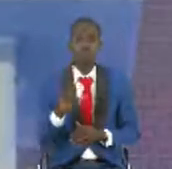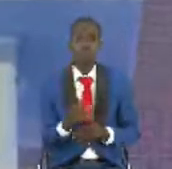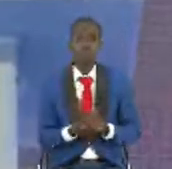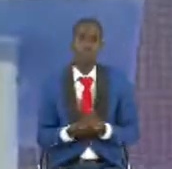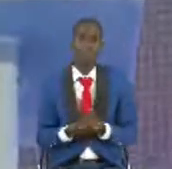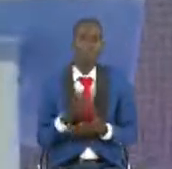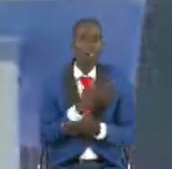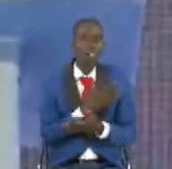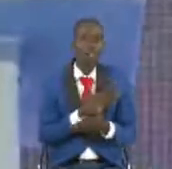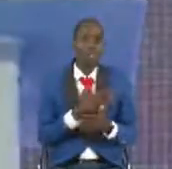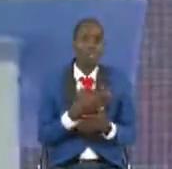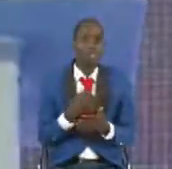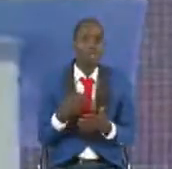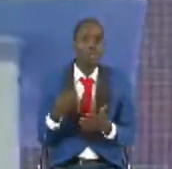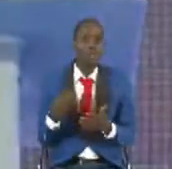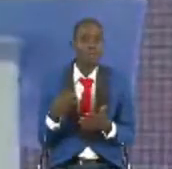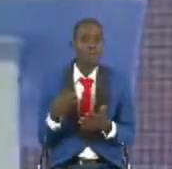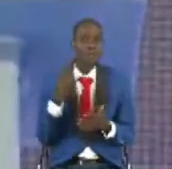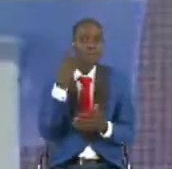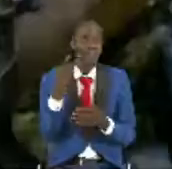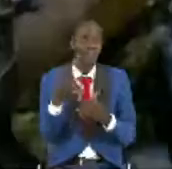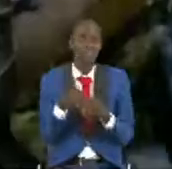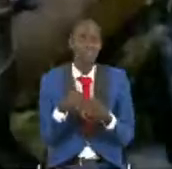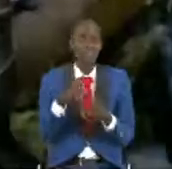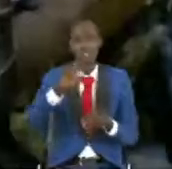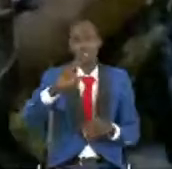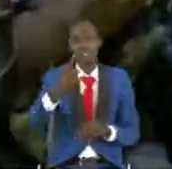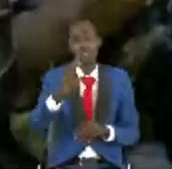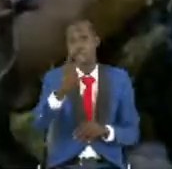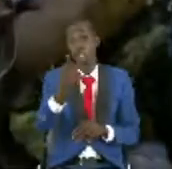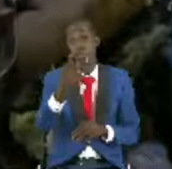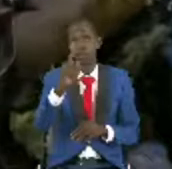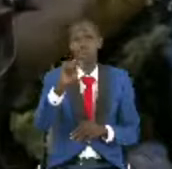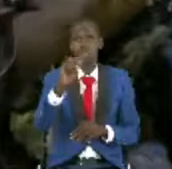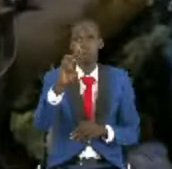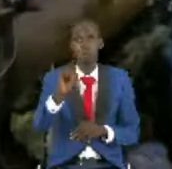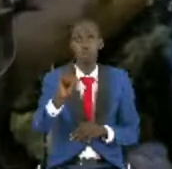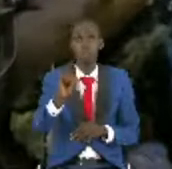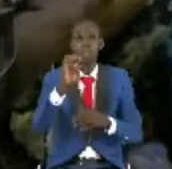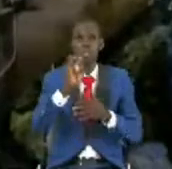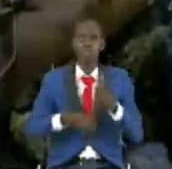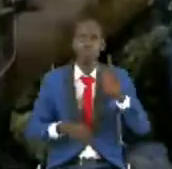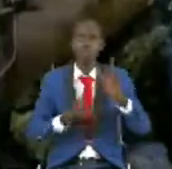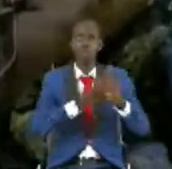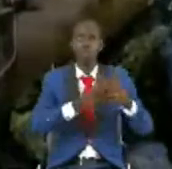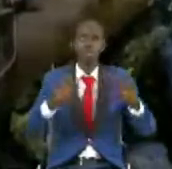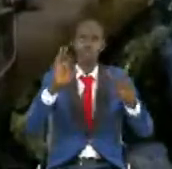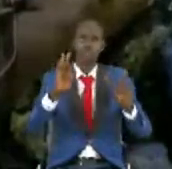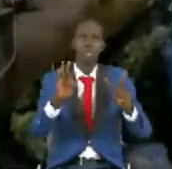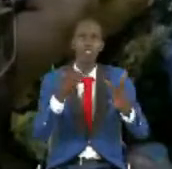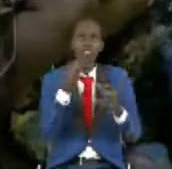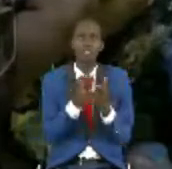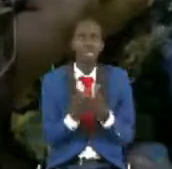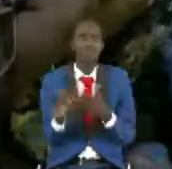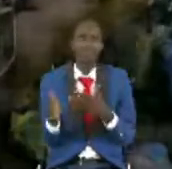2 Timothée chapitre 2, 9. 2 Timothée 2, verset 9. Pour